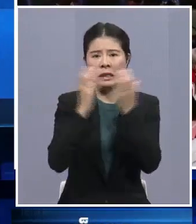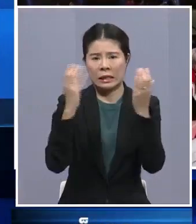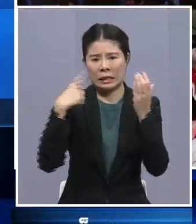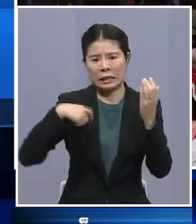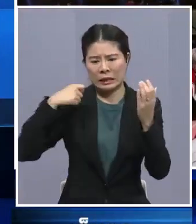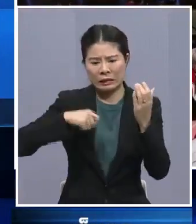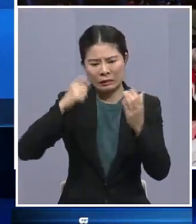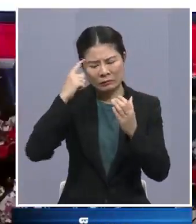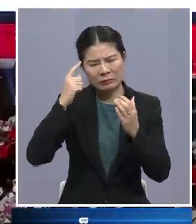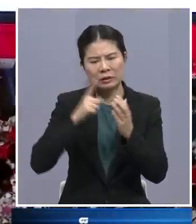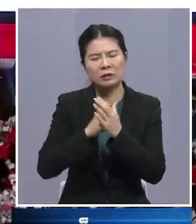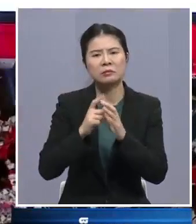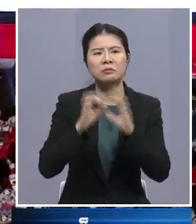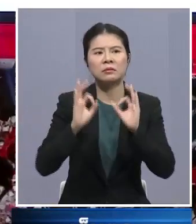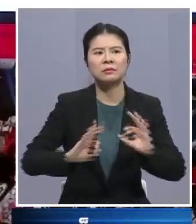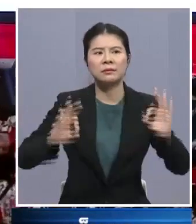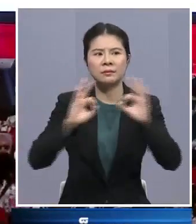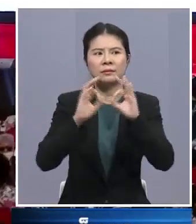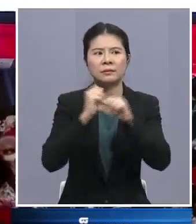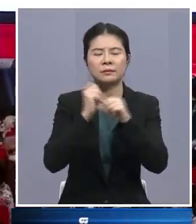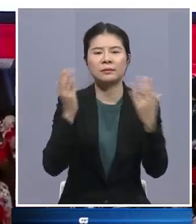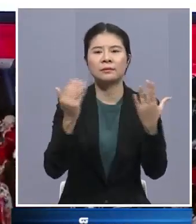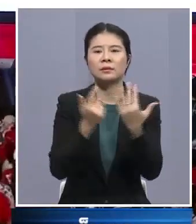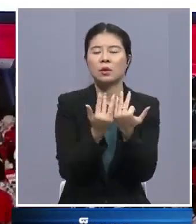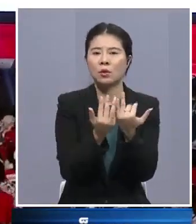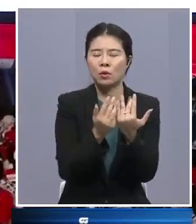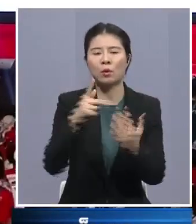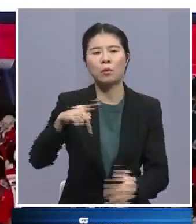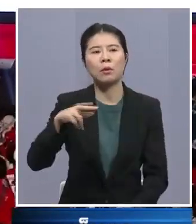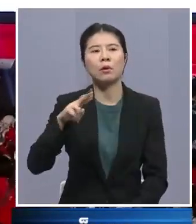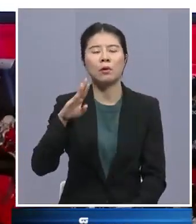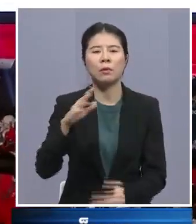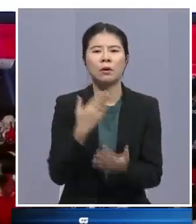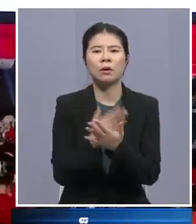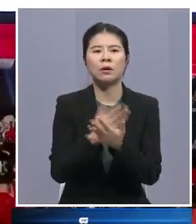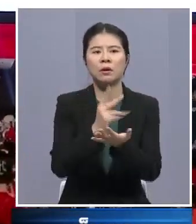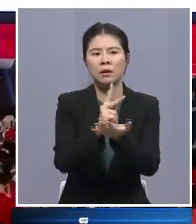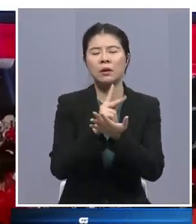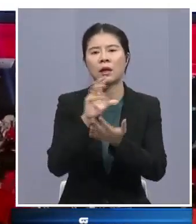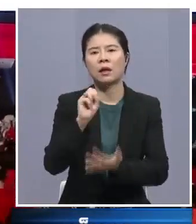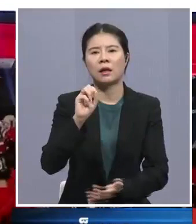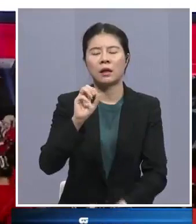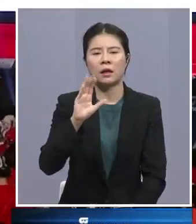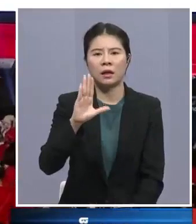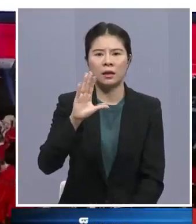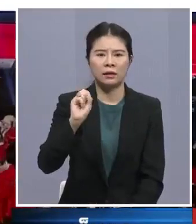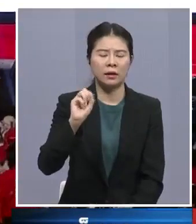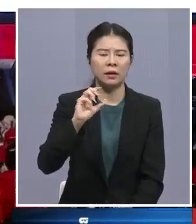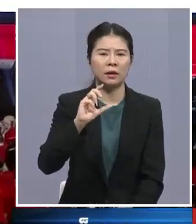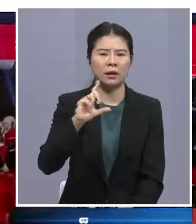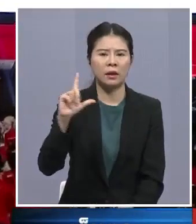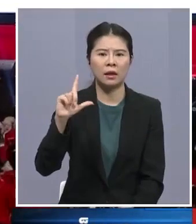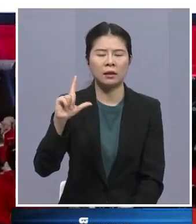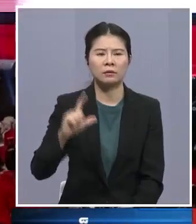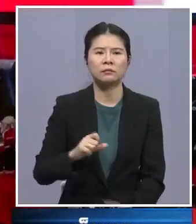นะครับเราลองไปดูเรื่องนี้กันหน่อยนะครับฝ่าด่านโหดของพรบ.เงินกู้ 500,000 ล้านนะฮะน่าจะได้นำเข้าสู่